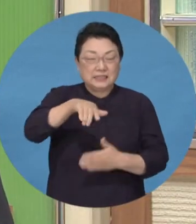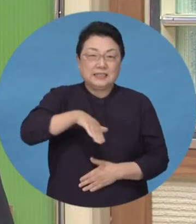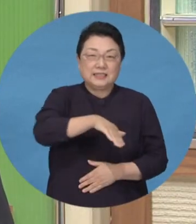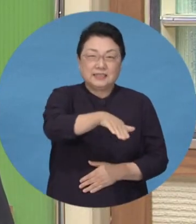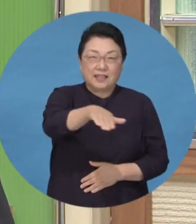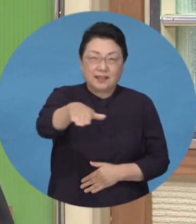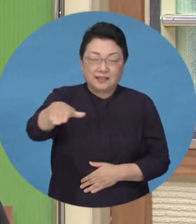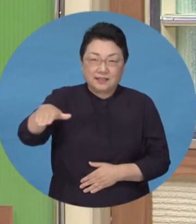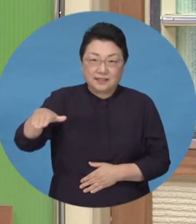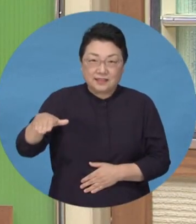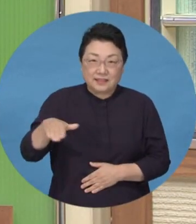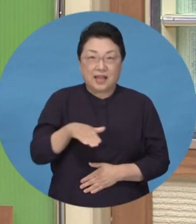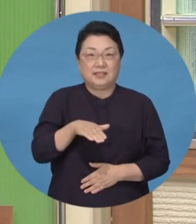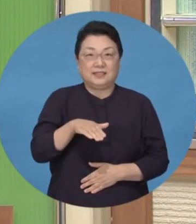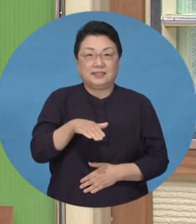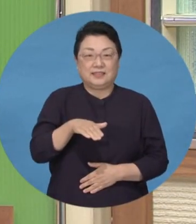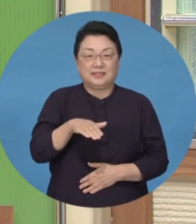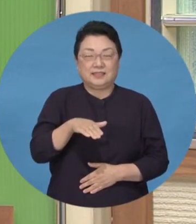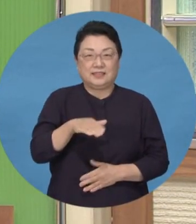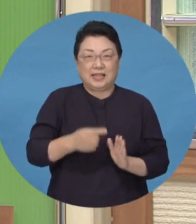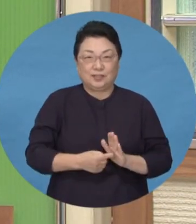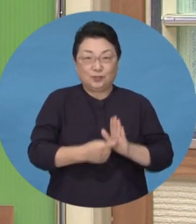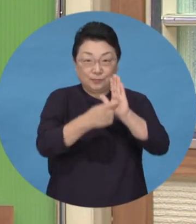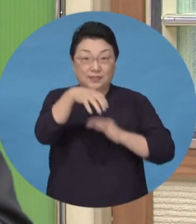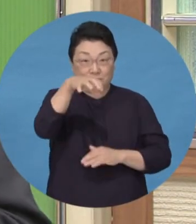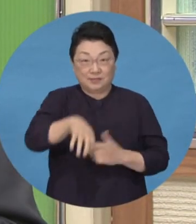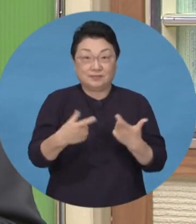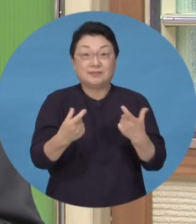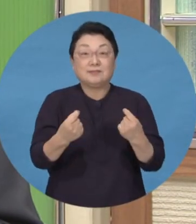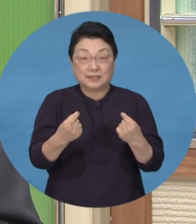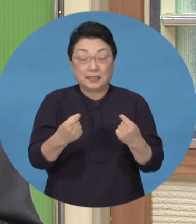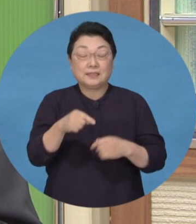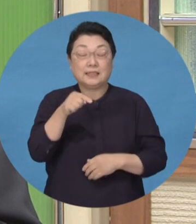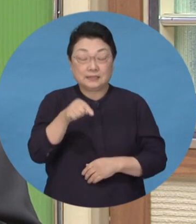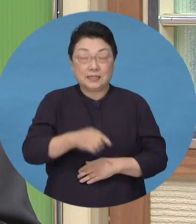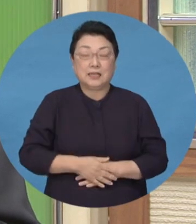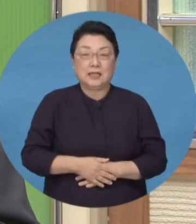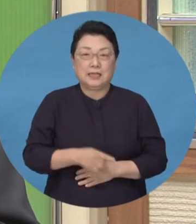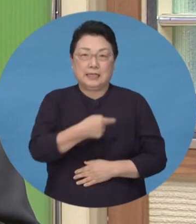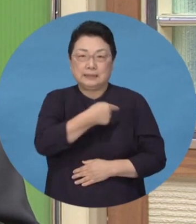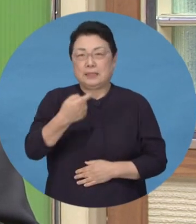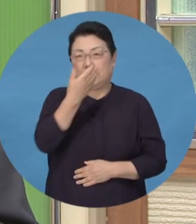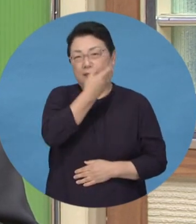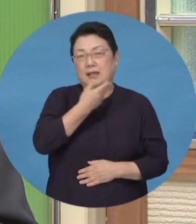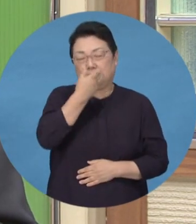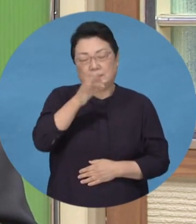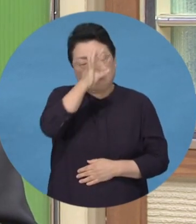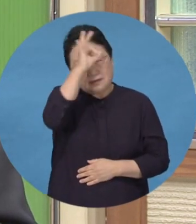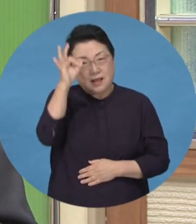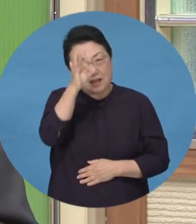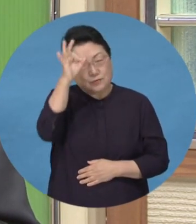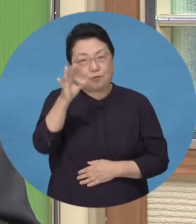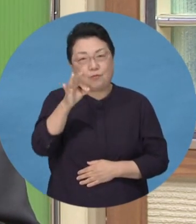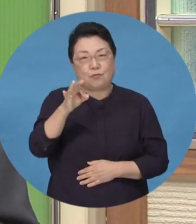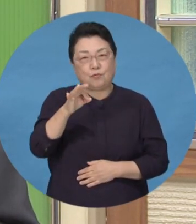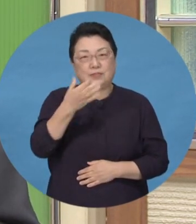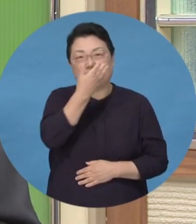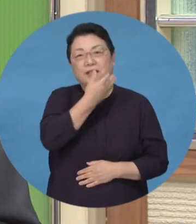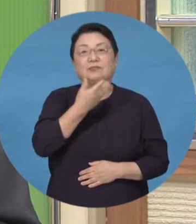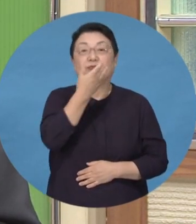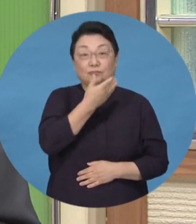ある意味売り出していくとか輸出するようなものですから一番重要な産業だと思い